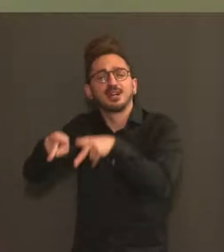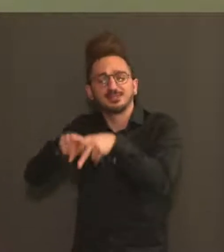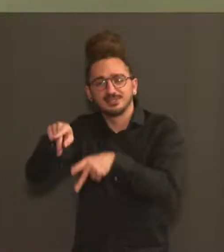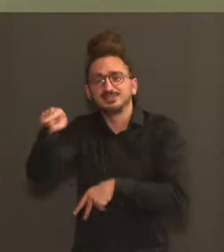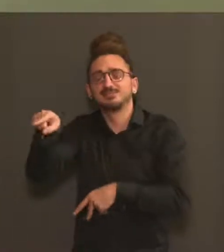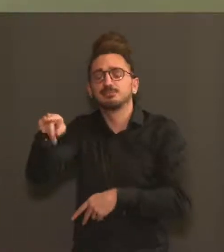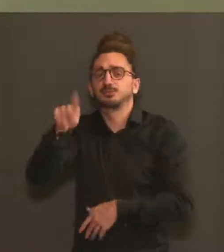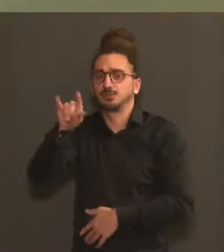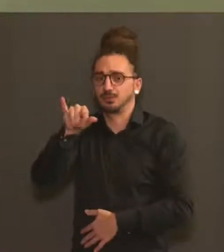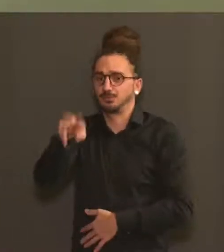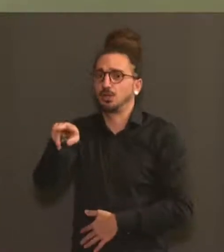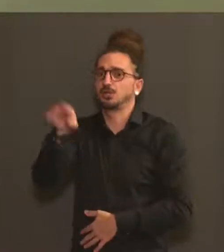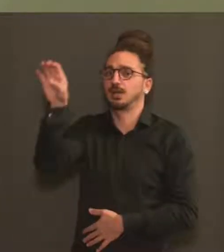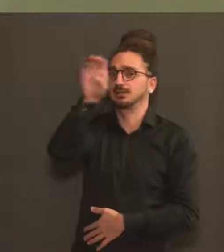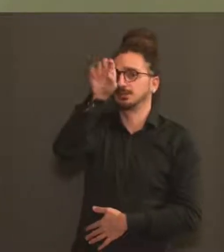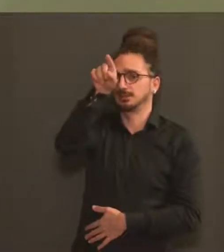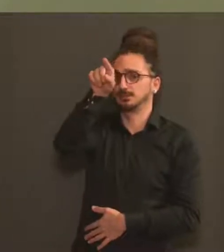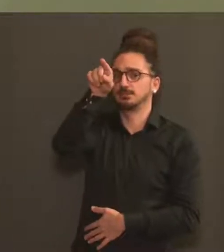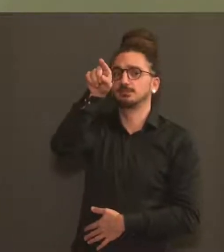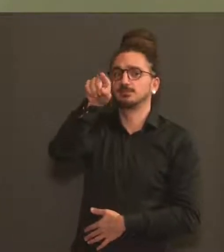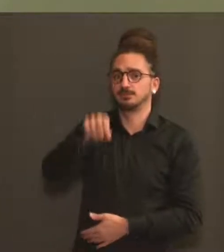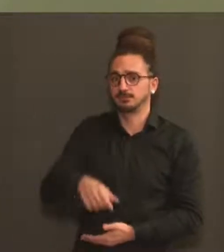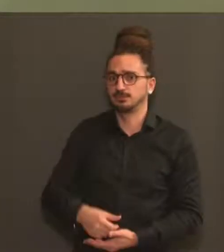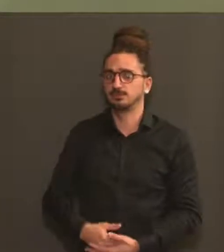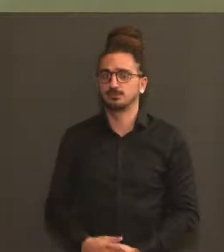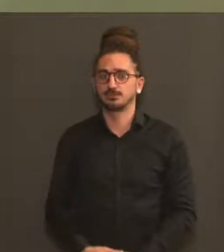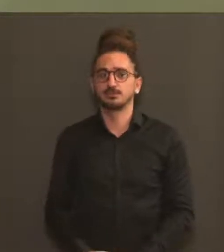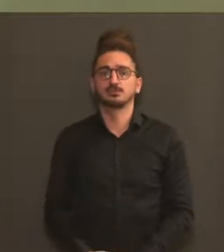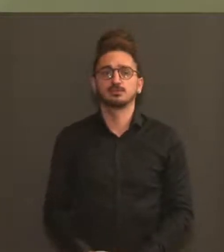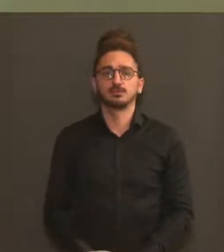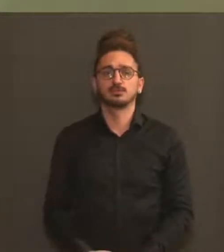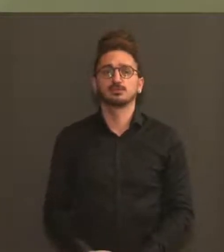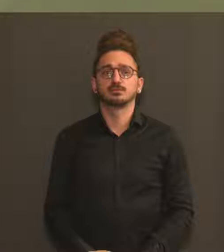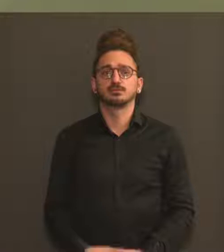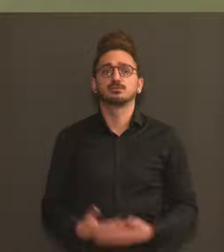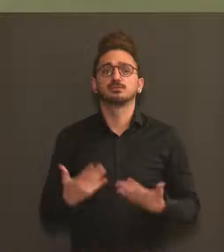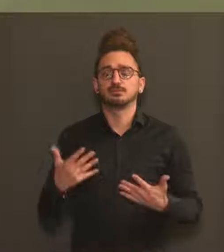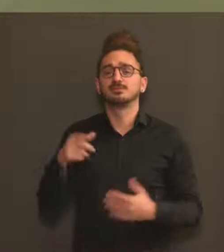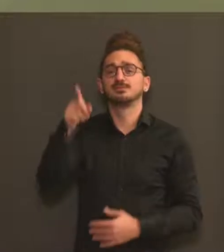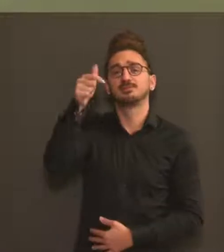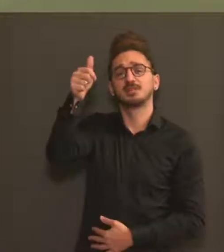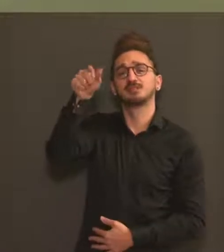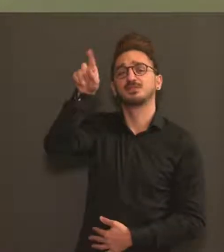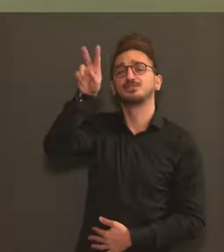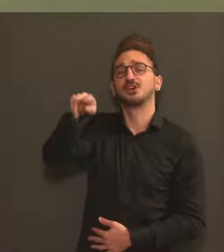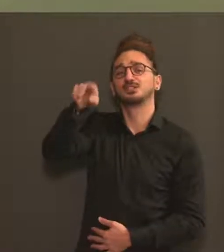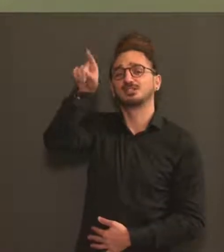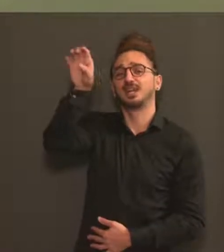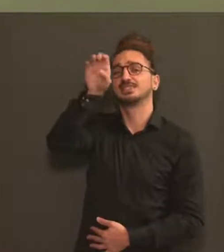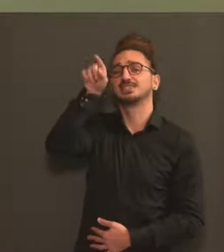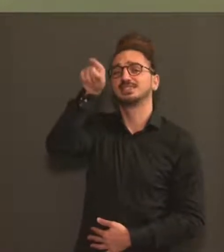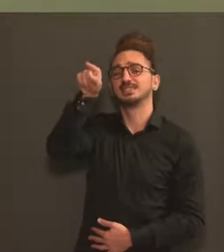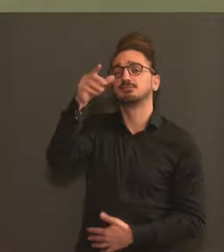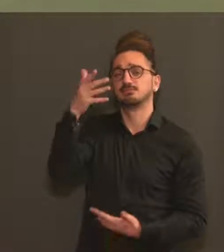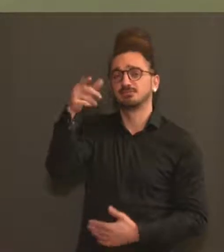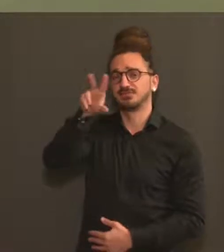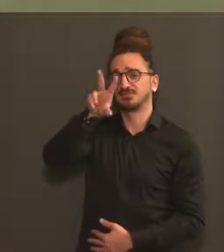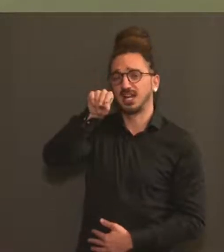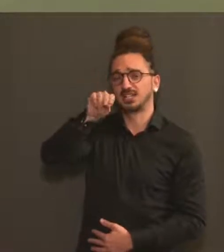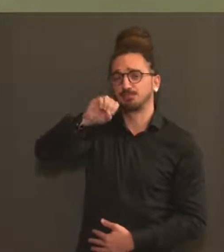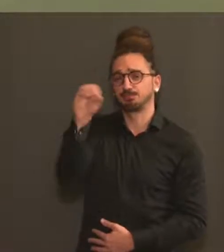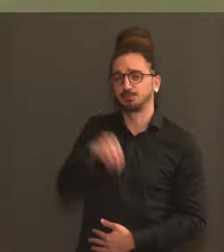patients en soins intensifs de Flandre orientale constituent au total pratiquement 20% de l'occupation Covid des